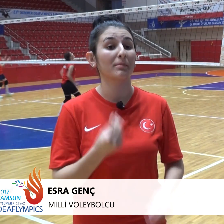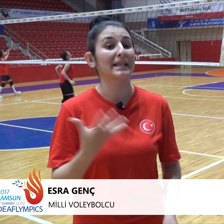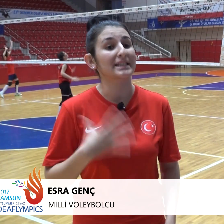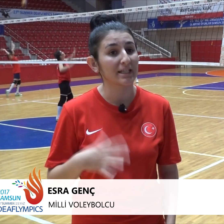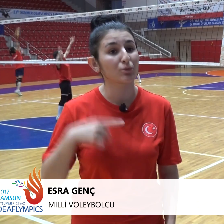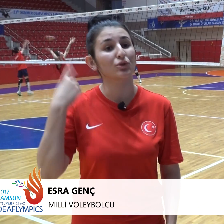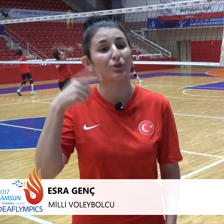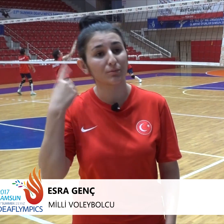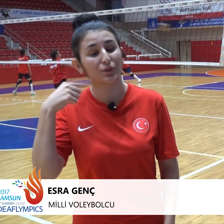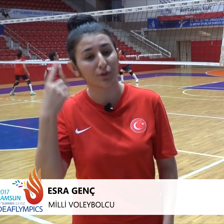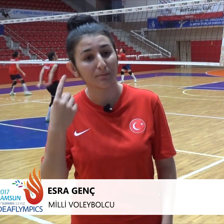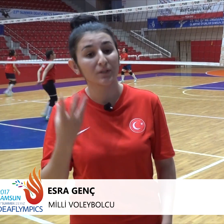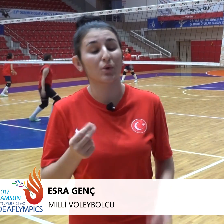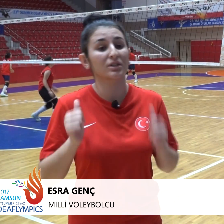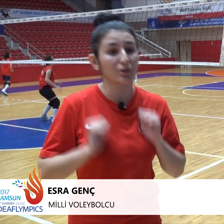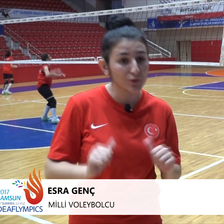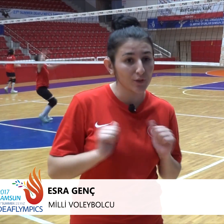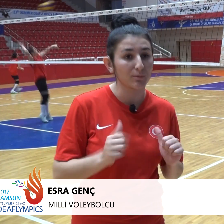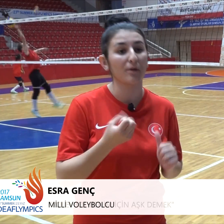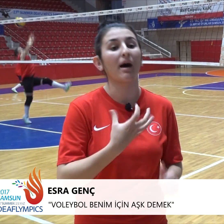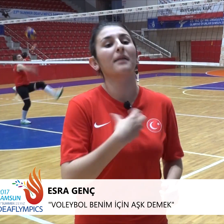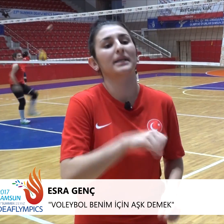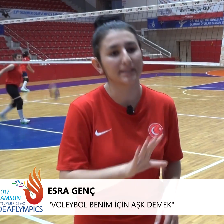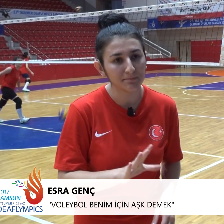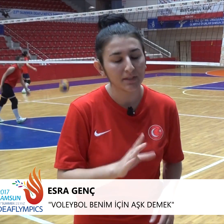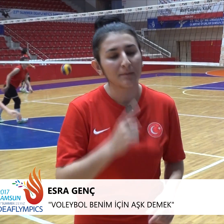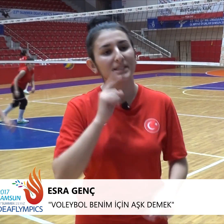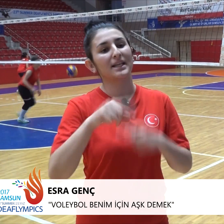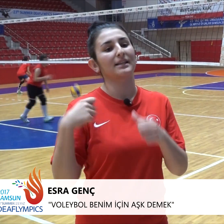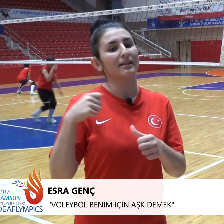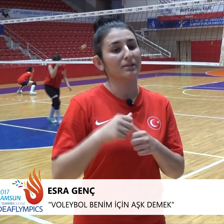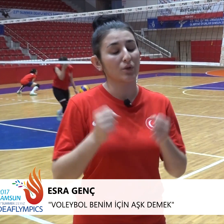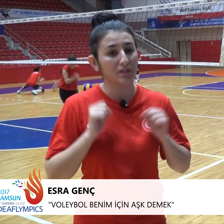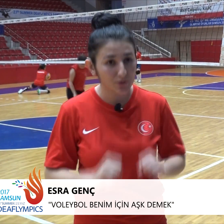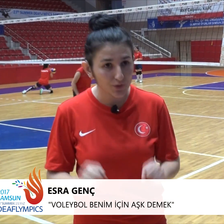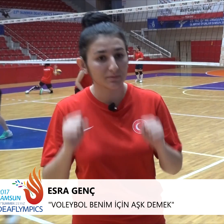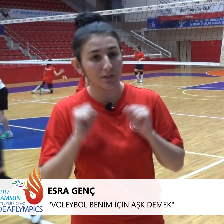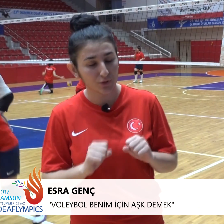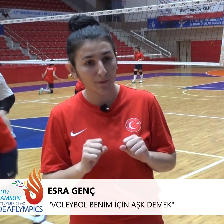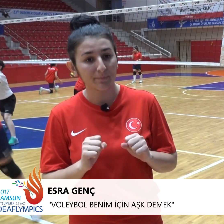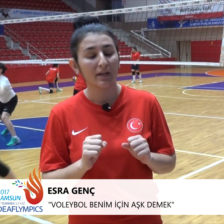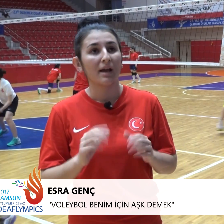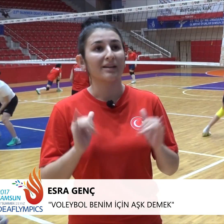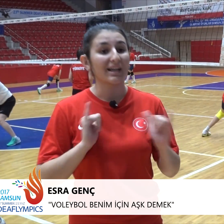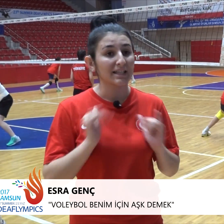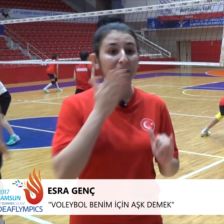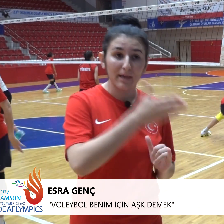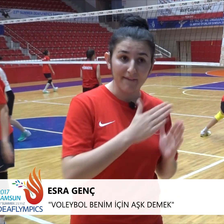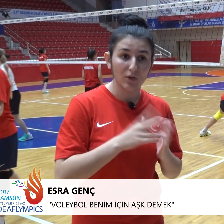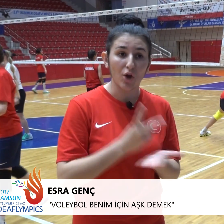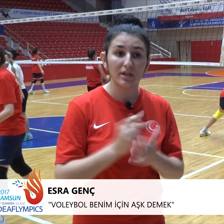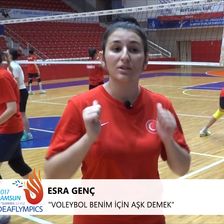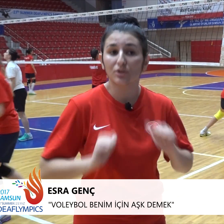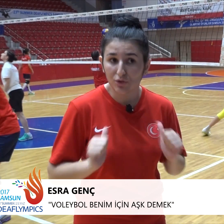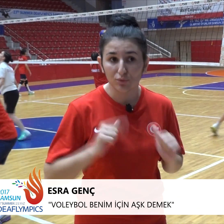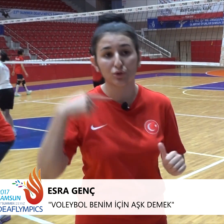Milli takıma alınmadan önce 6 yıl boyunca sürekli çalıştım, antrenman yaptım. Tatilde, evde, okulda, köyde